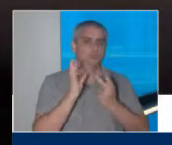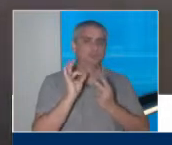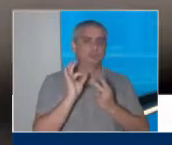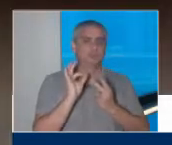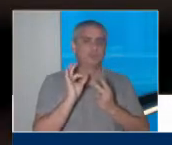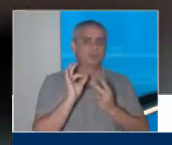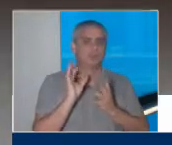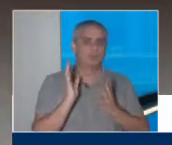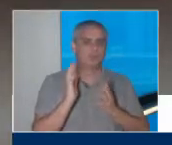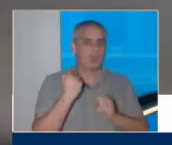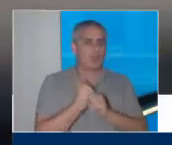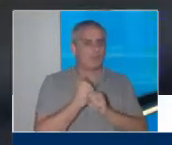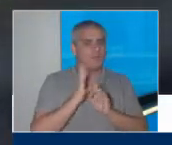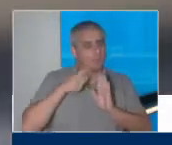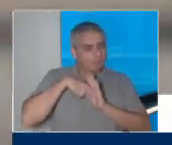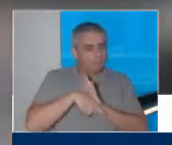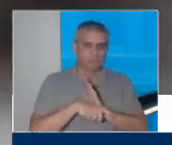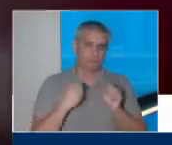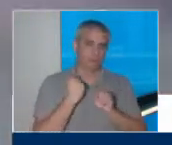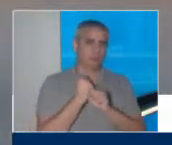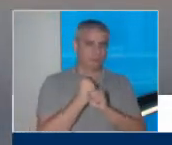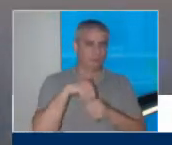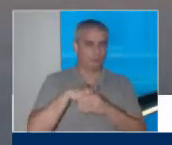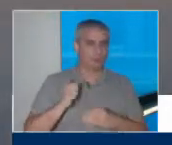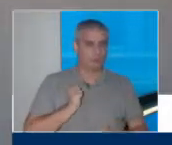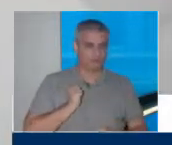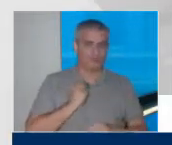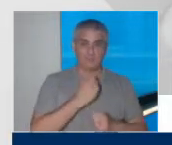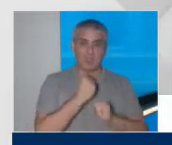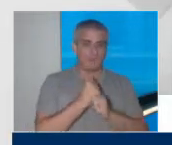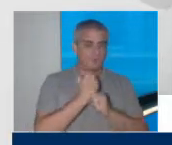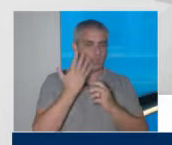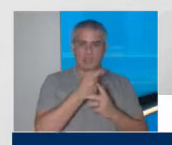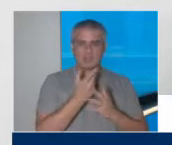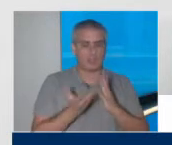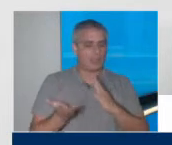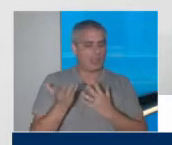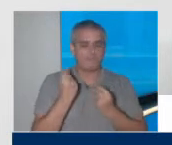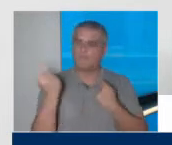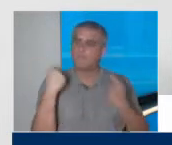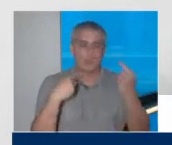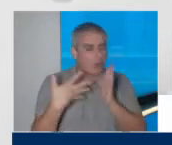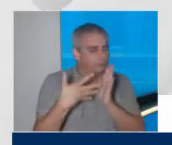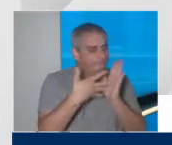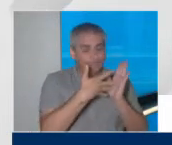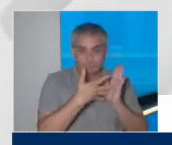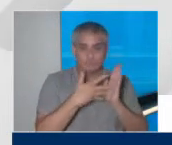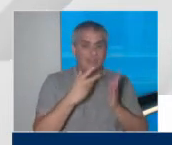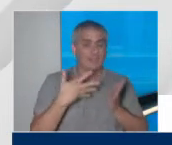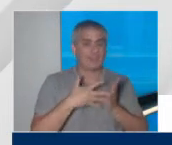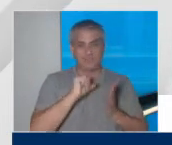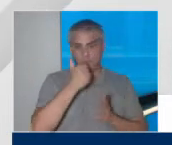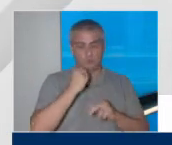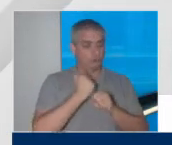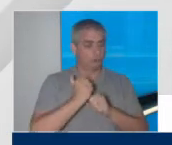עבודה מאוד מאוד מאוד יסודית שעשו בצה"ל. העבודה הזו הייתה הצלבה של הרבה מאוד מקורות. קודם כל, התחקיר הראשוני